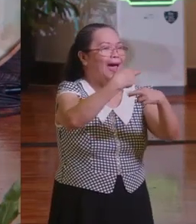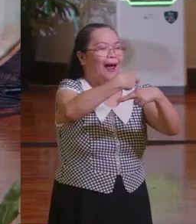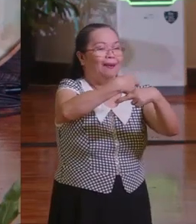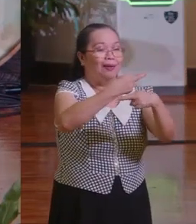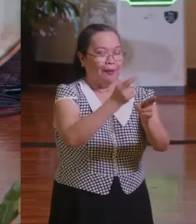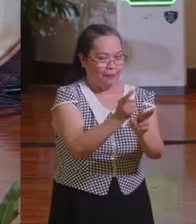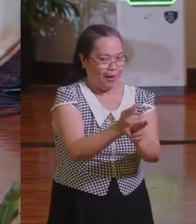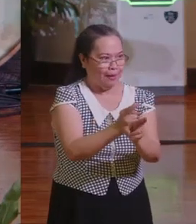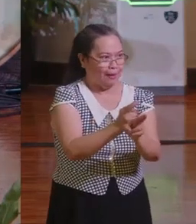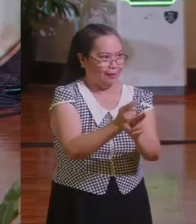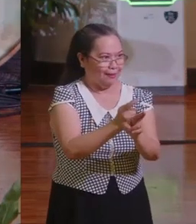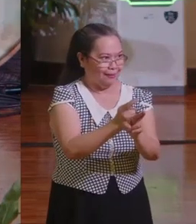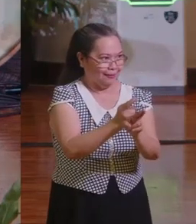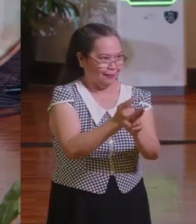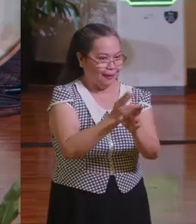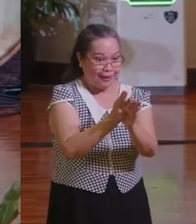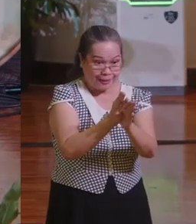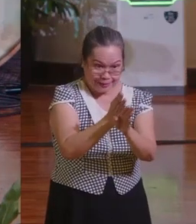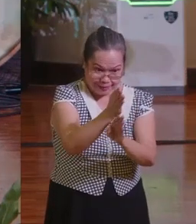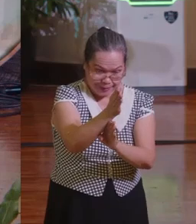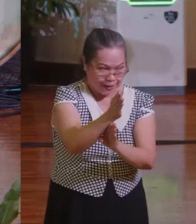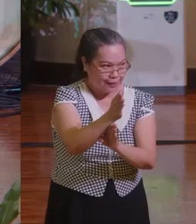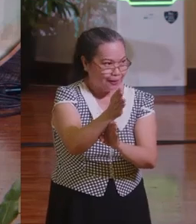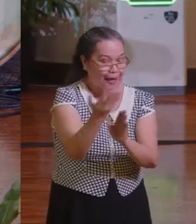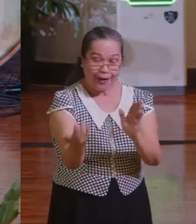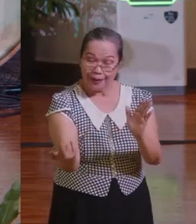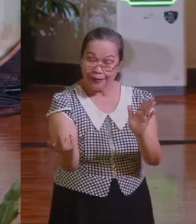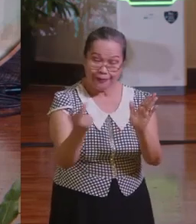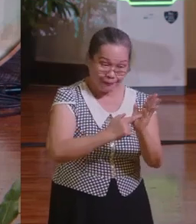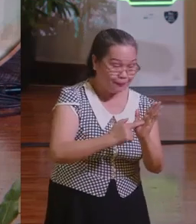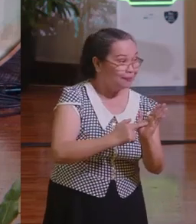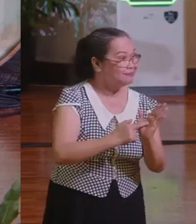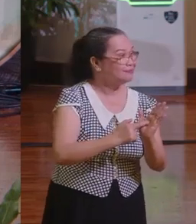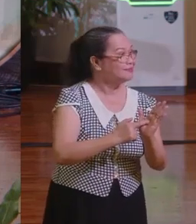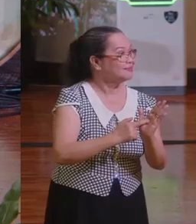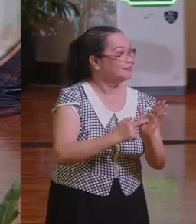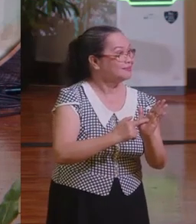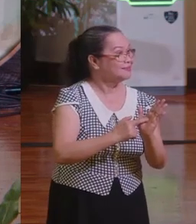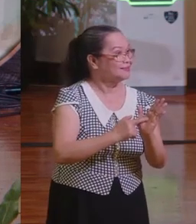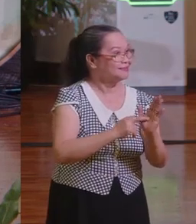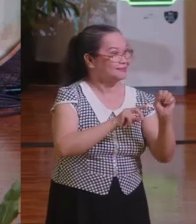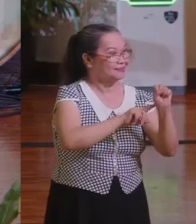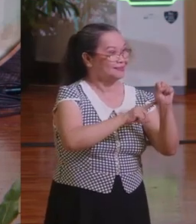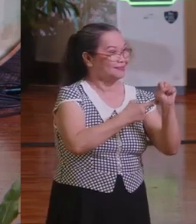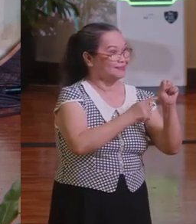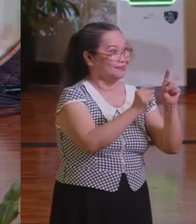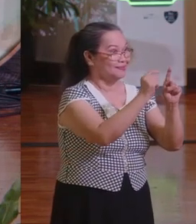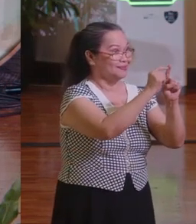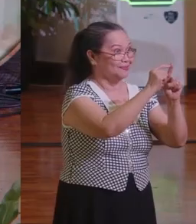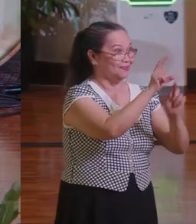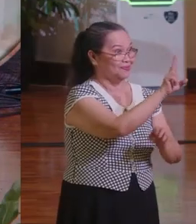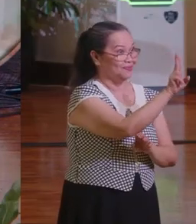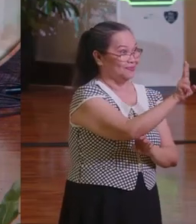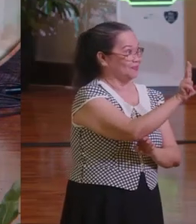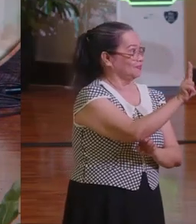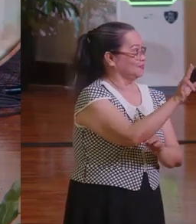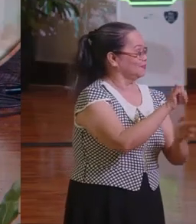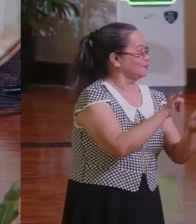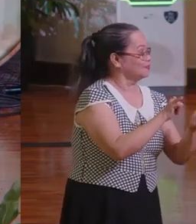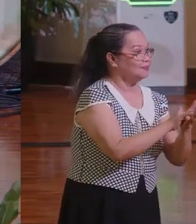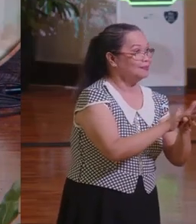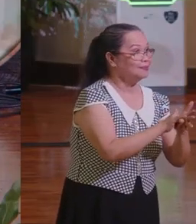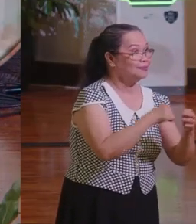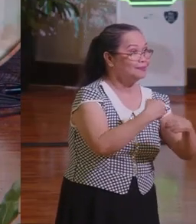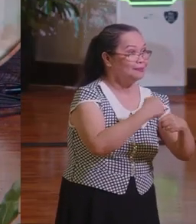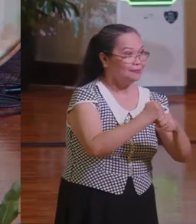set straight. Yung po ang ibig sabihin ng word na restore. No? Yung original word po na ginamit doon, ang ibig po sabihin,